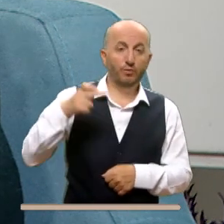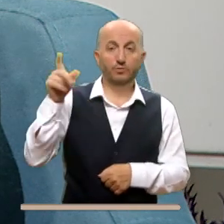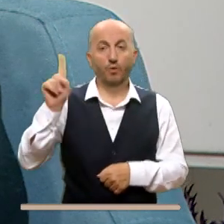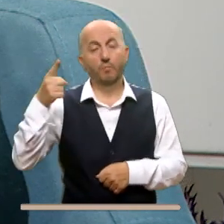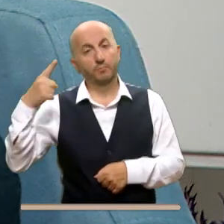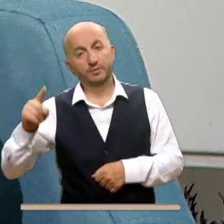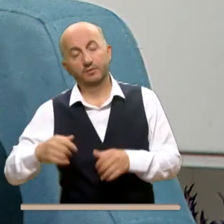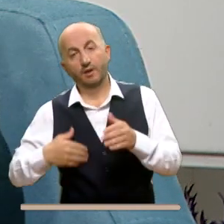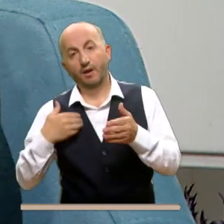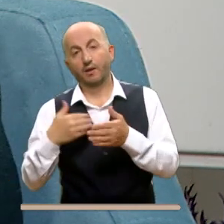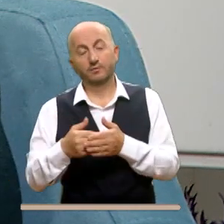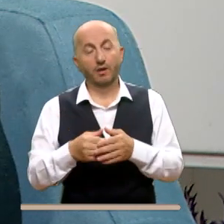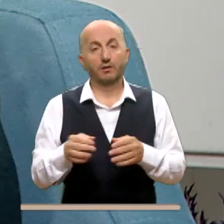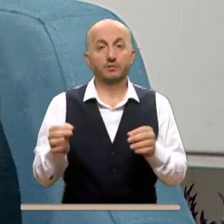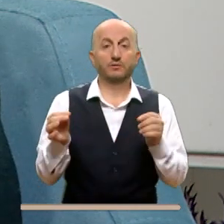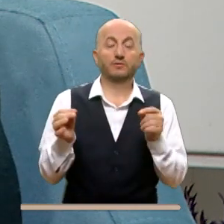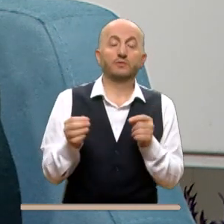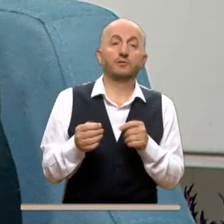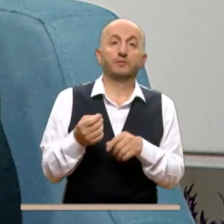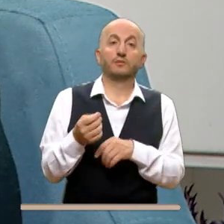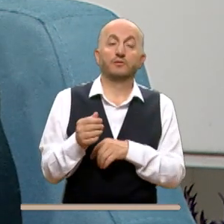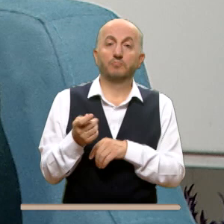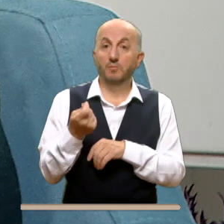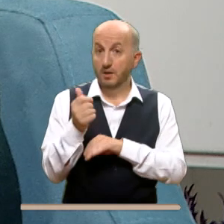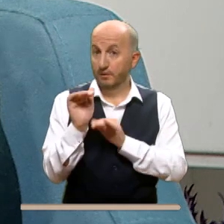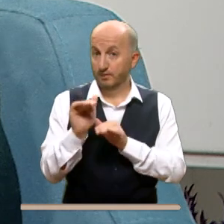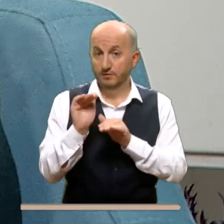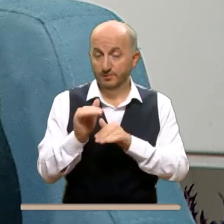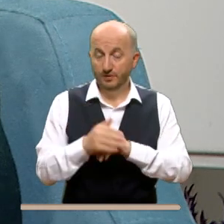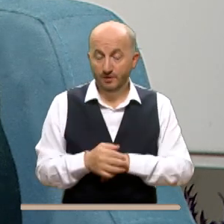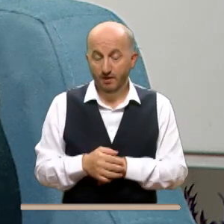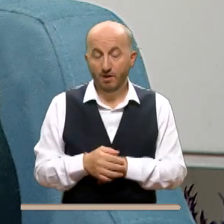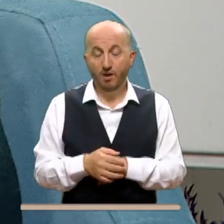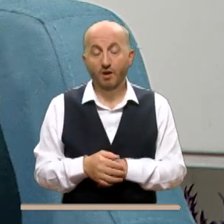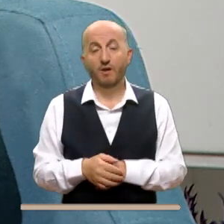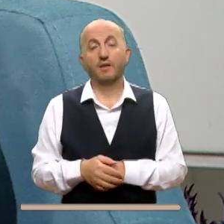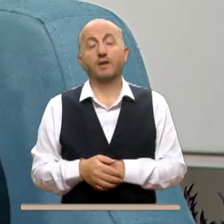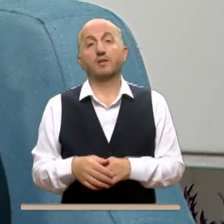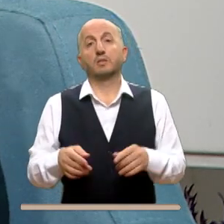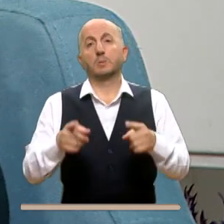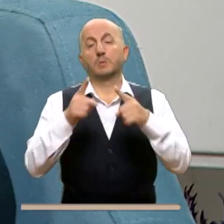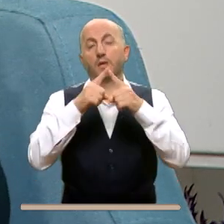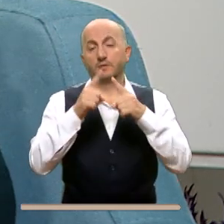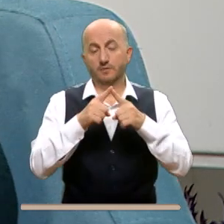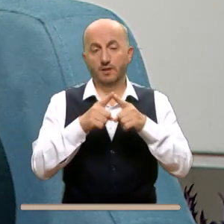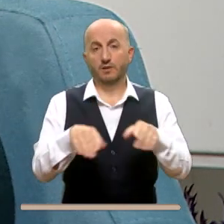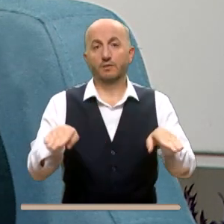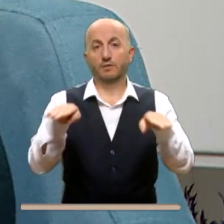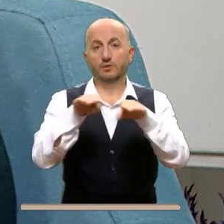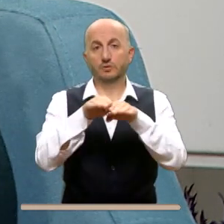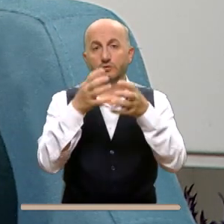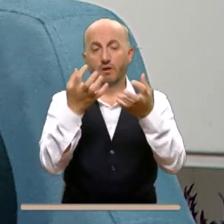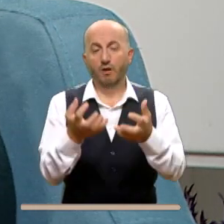kadar burslularda, efendim eşit ağırlık ve sayısalda 15.000'e